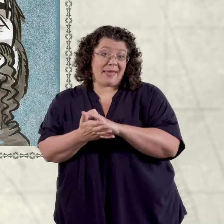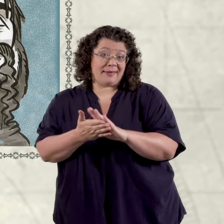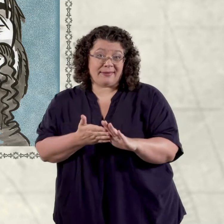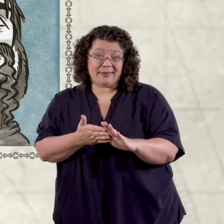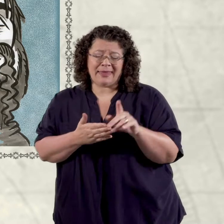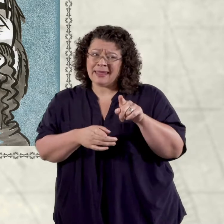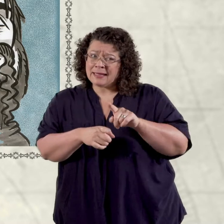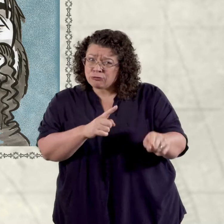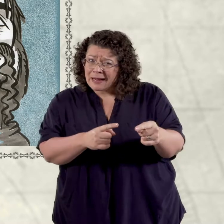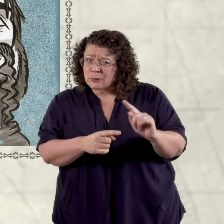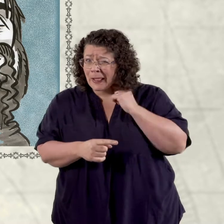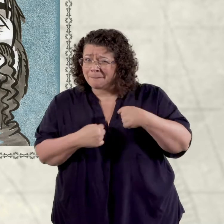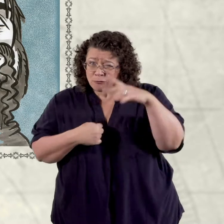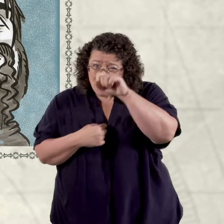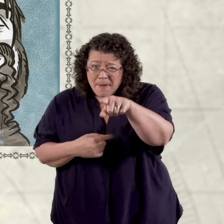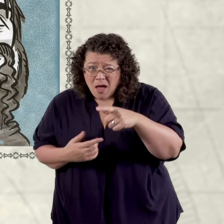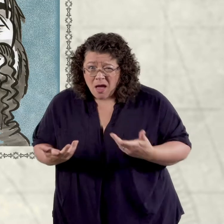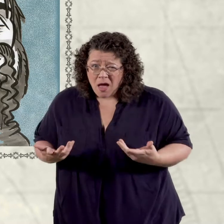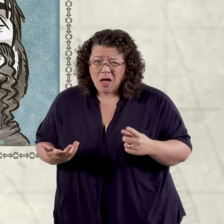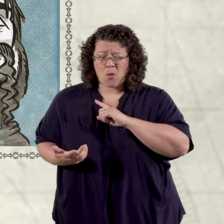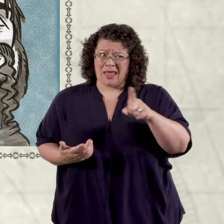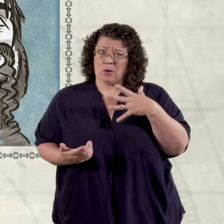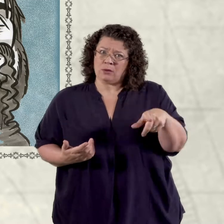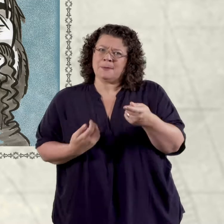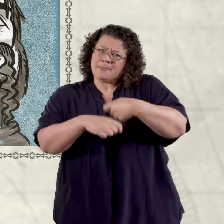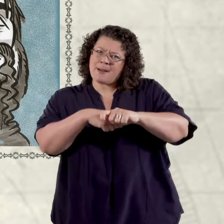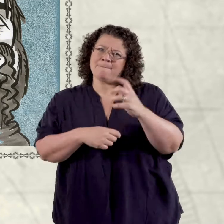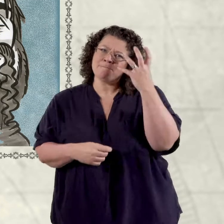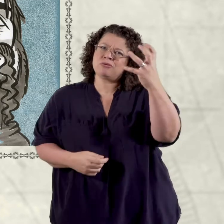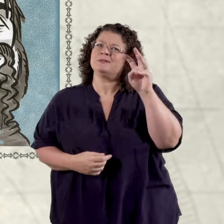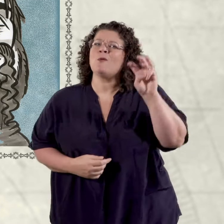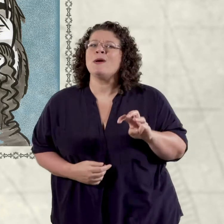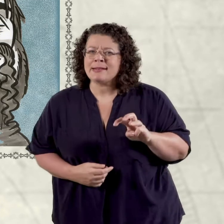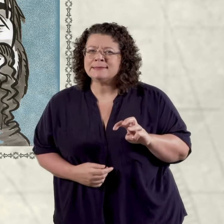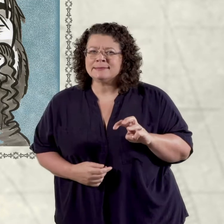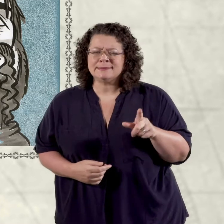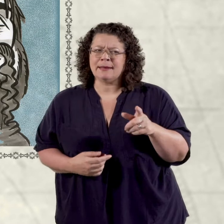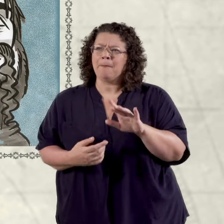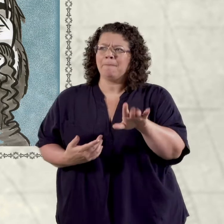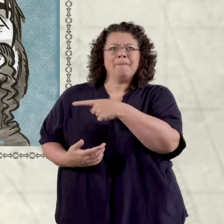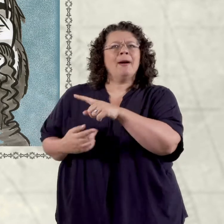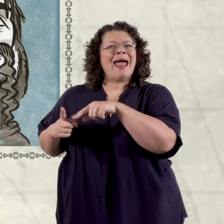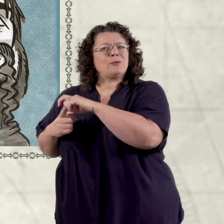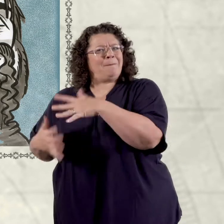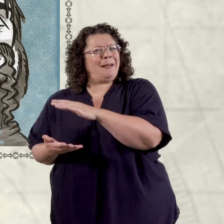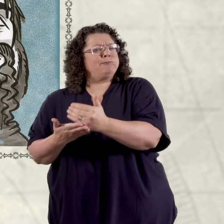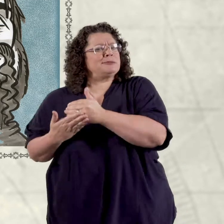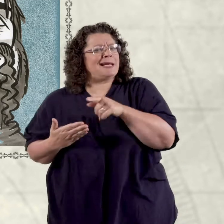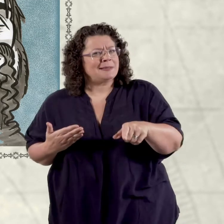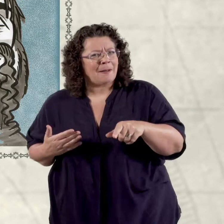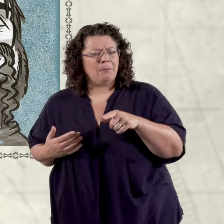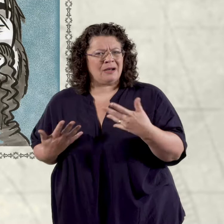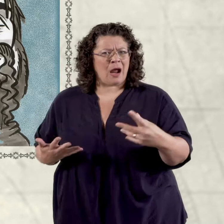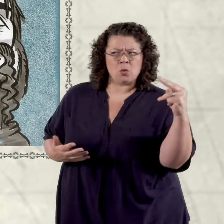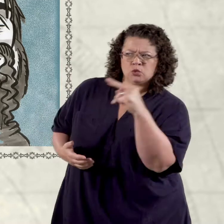chi, am ei fod o eisiau bod yn Tywysog Cymru. Roedd o wedi cael ei warchod gan Edward, ond rŵan roedd yn gweld y